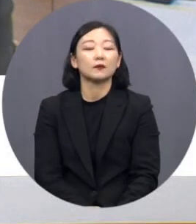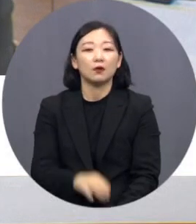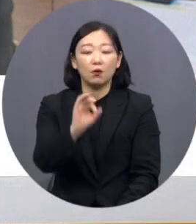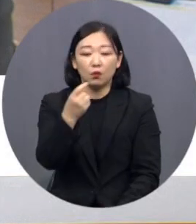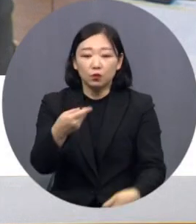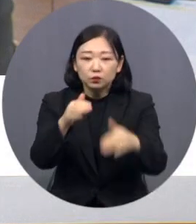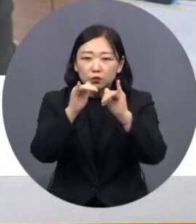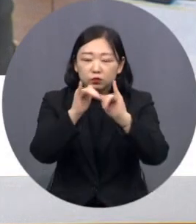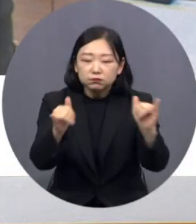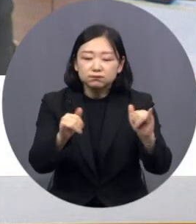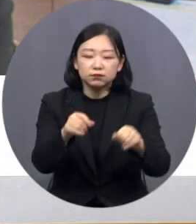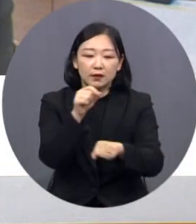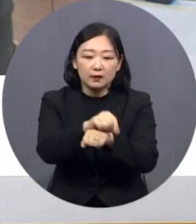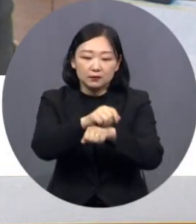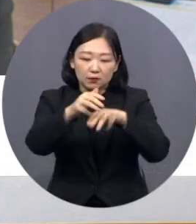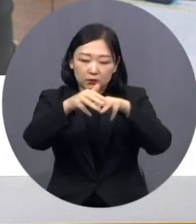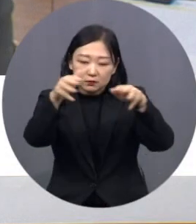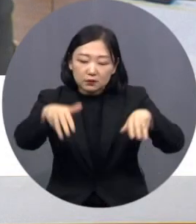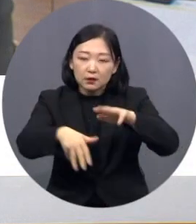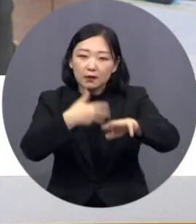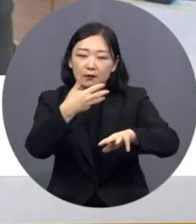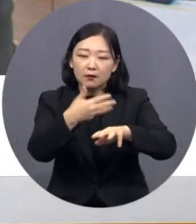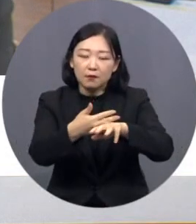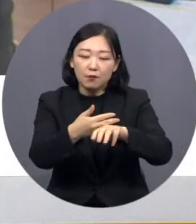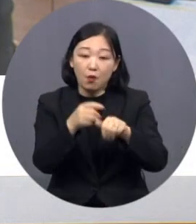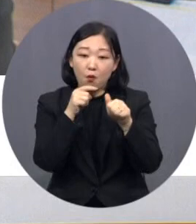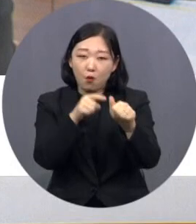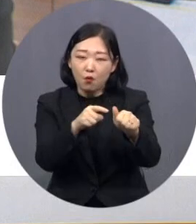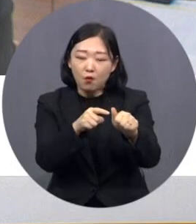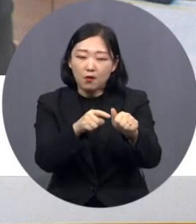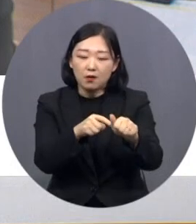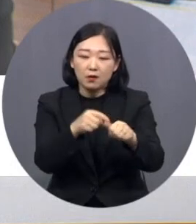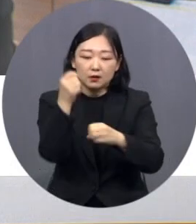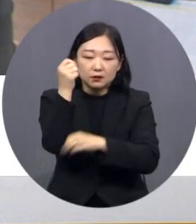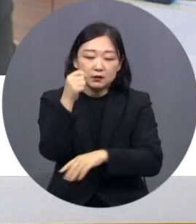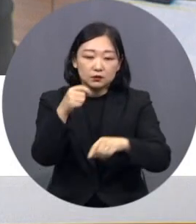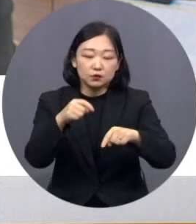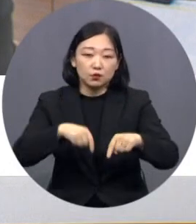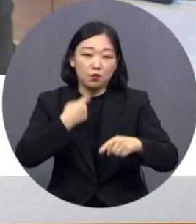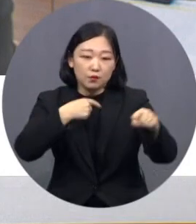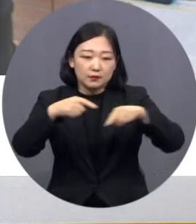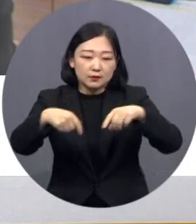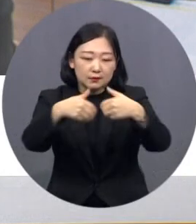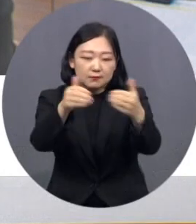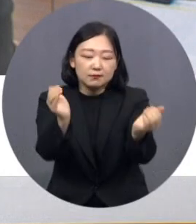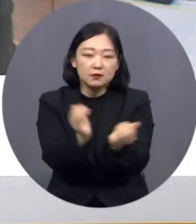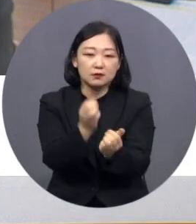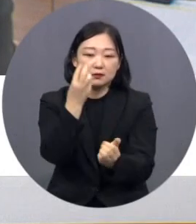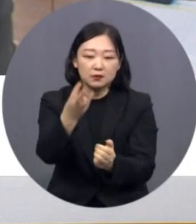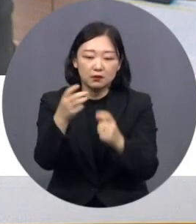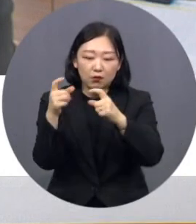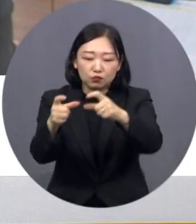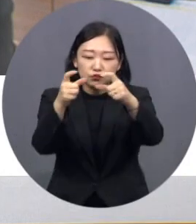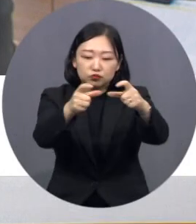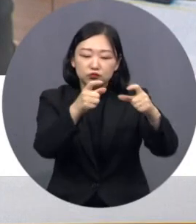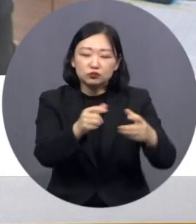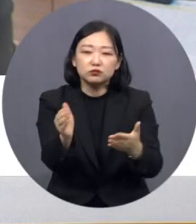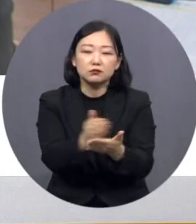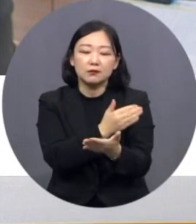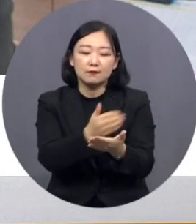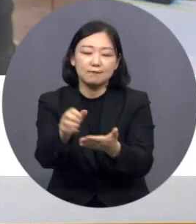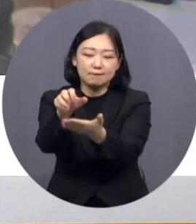오영훈 도지사가 행정체제 개편위원회 권고에 따라 기초자치단체를 도입하고 제주를 3개의 행정구역으로 나누는